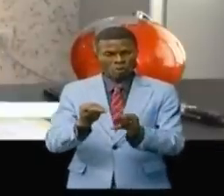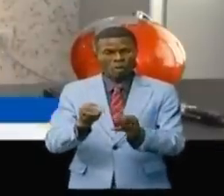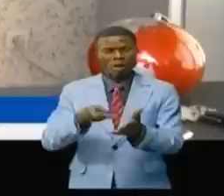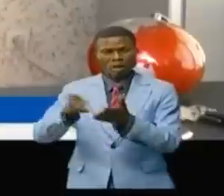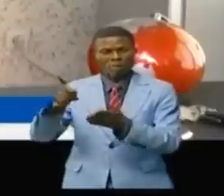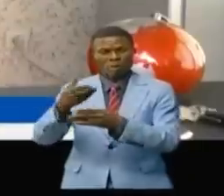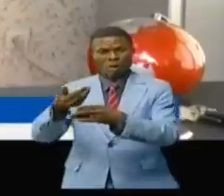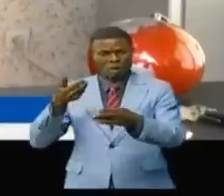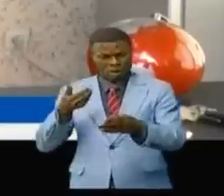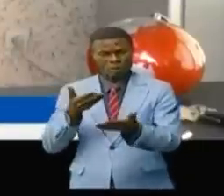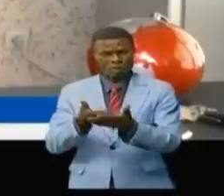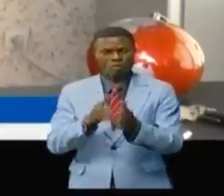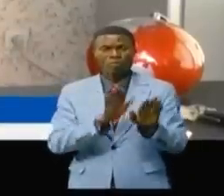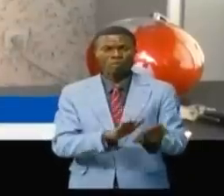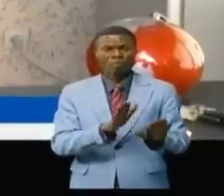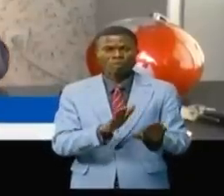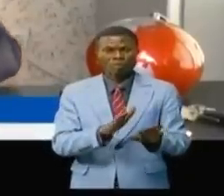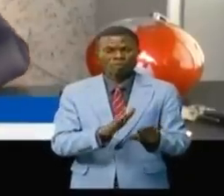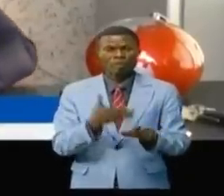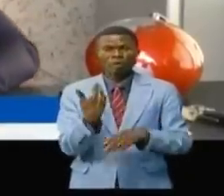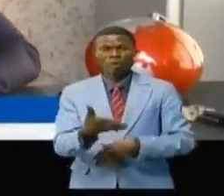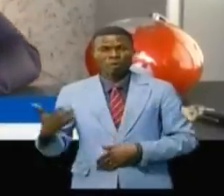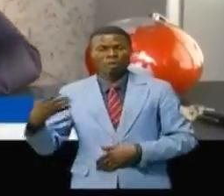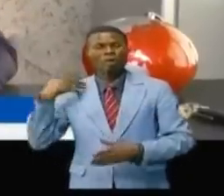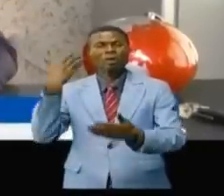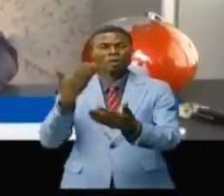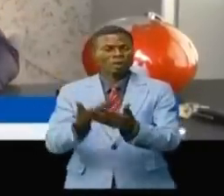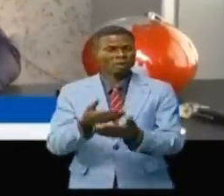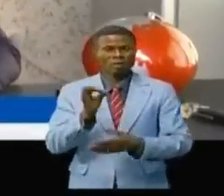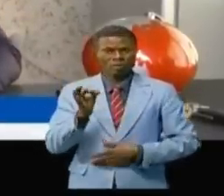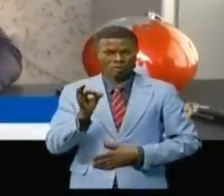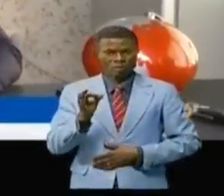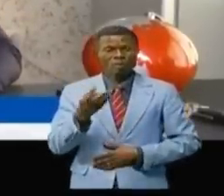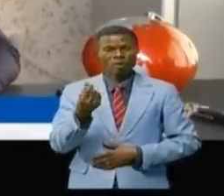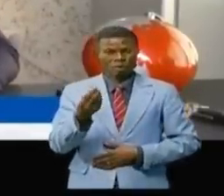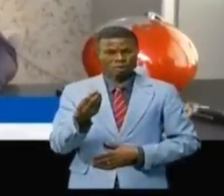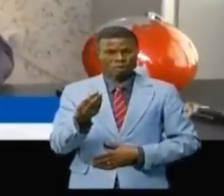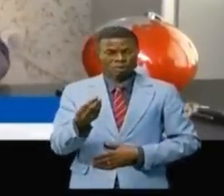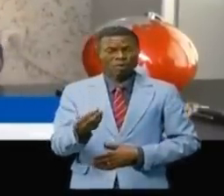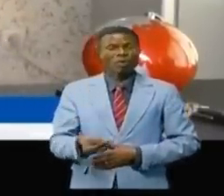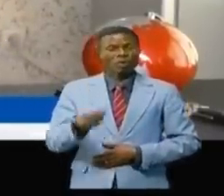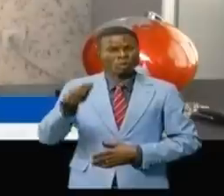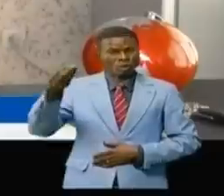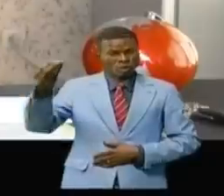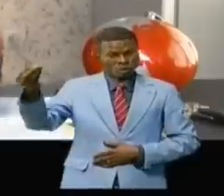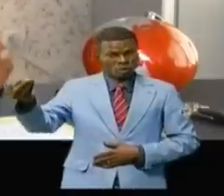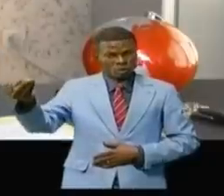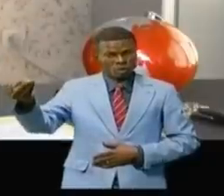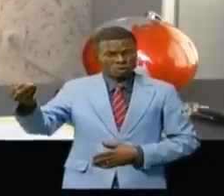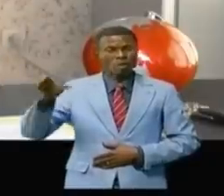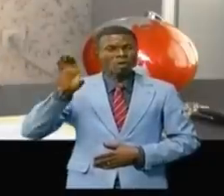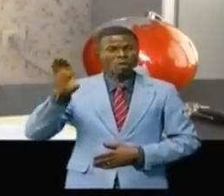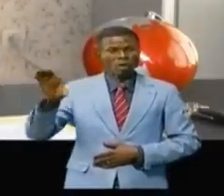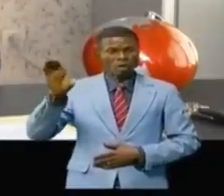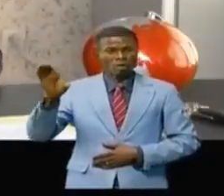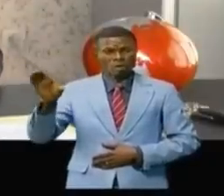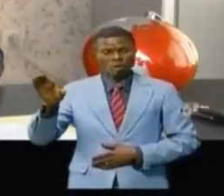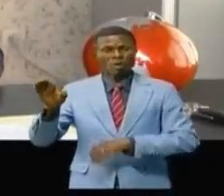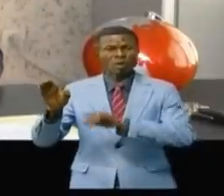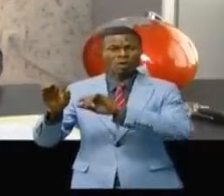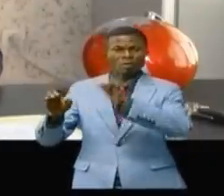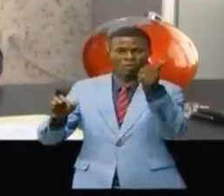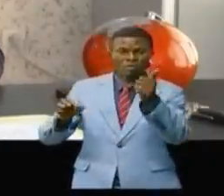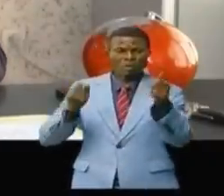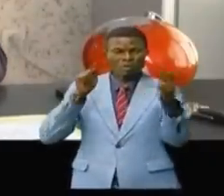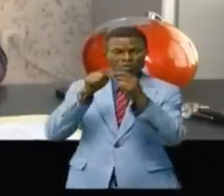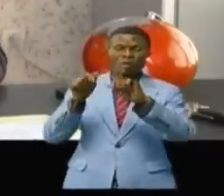prépaiement. En attendant que la marchandise arrive, l'argent passe d'une banque à l'autre.